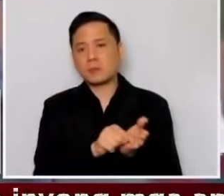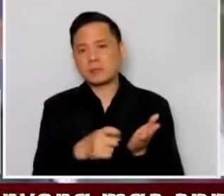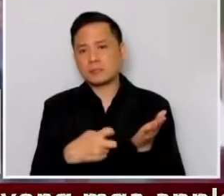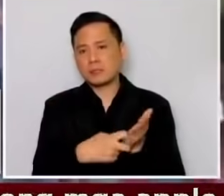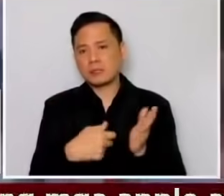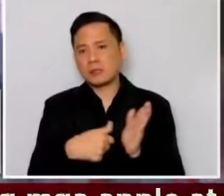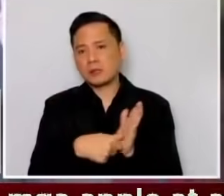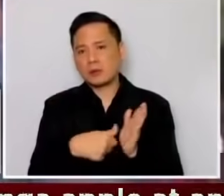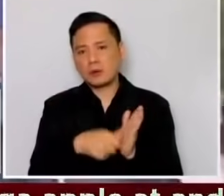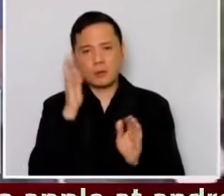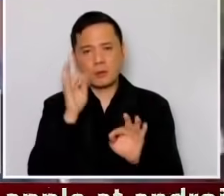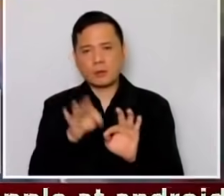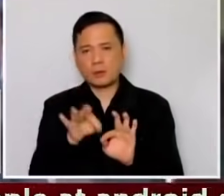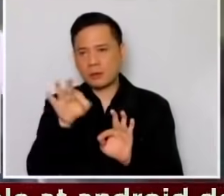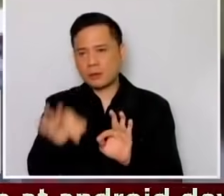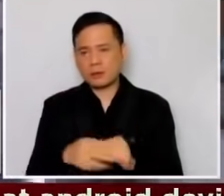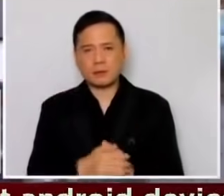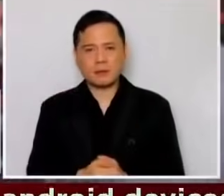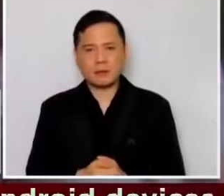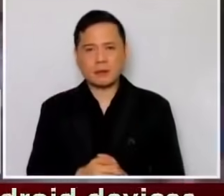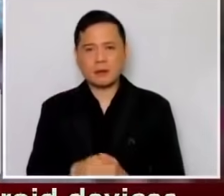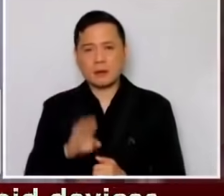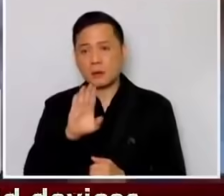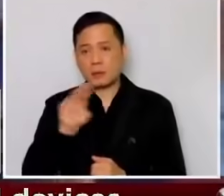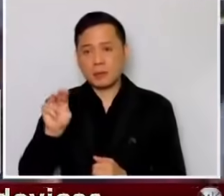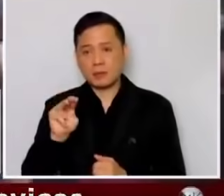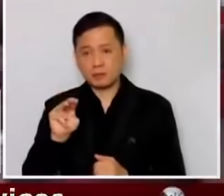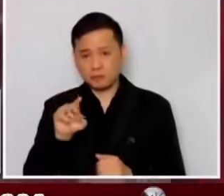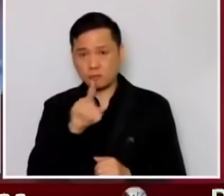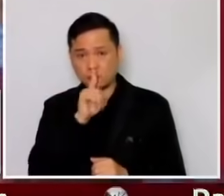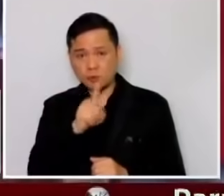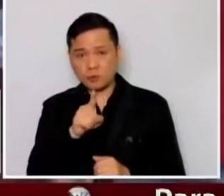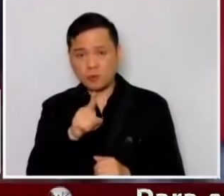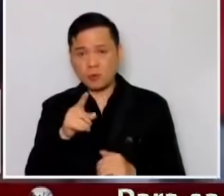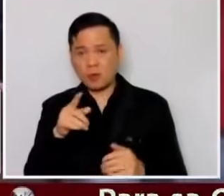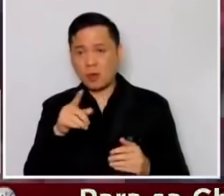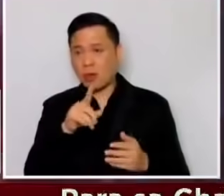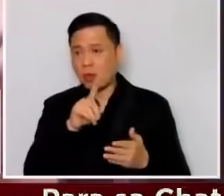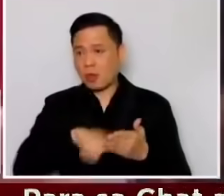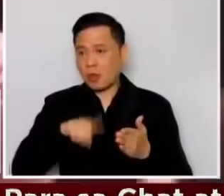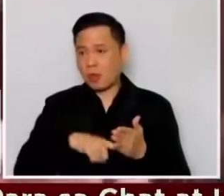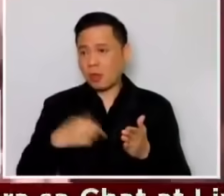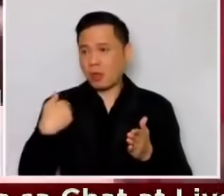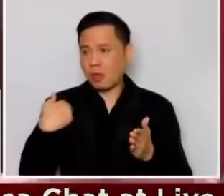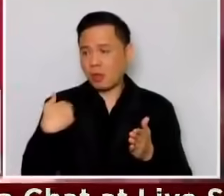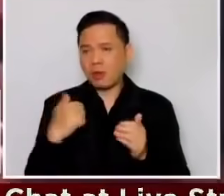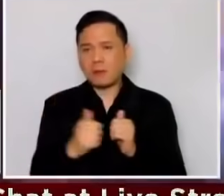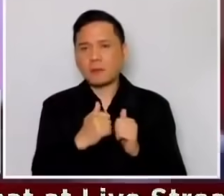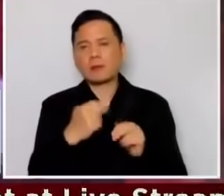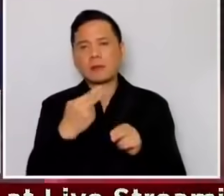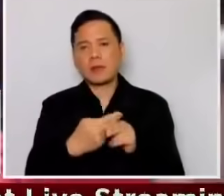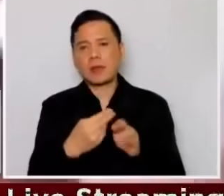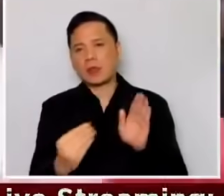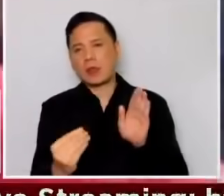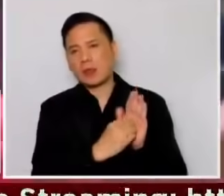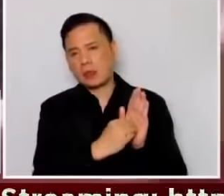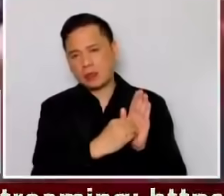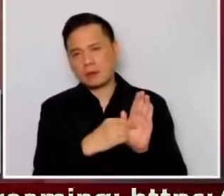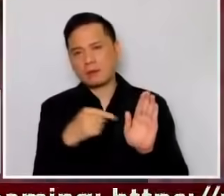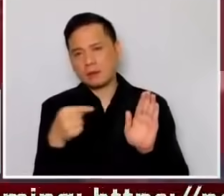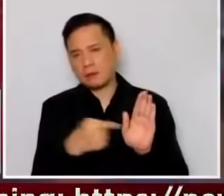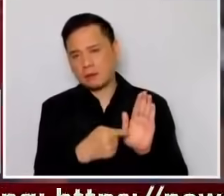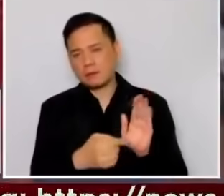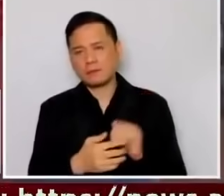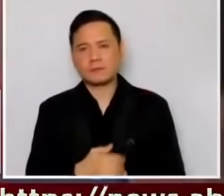rin si Marcos sa listahan ng mga kandidato. Maari rin siyang maproklama kung wala pa ang final decision pagsapit